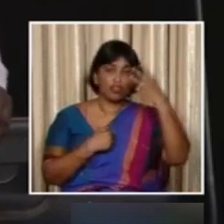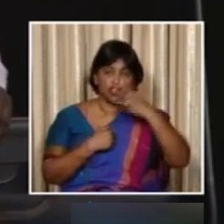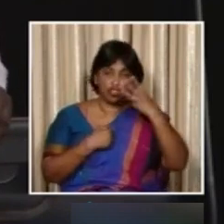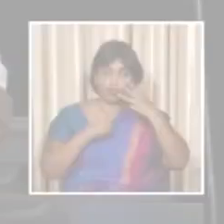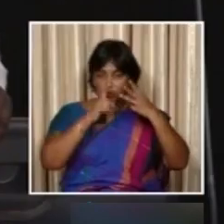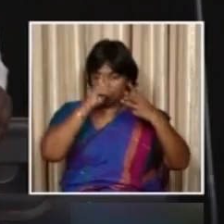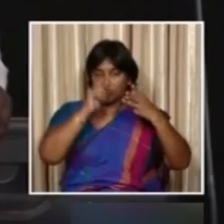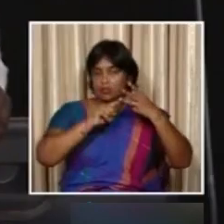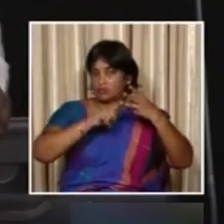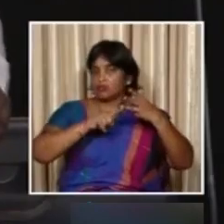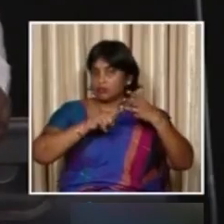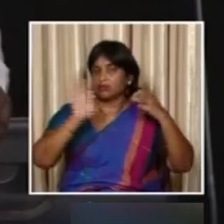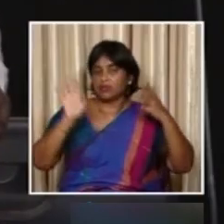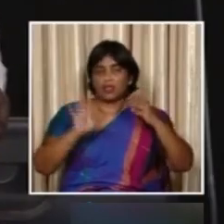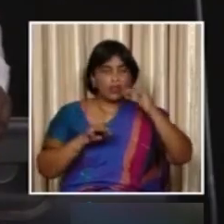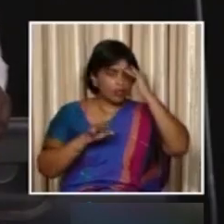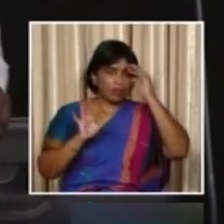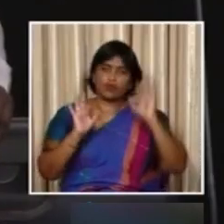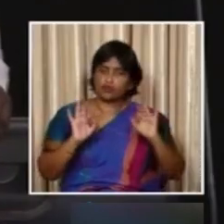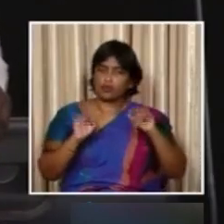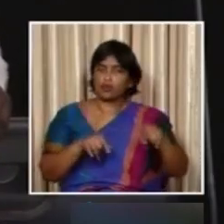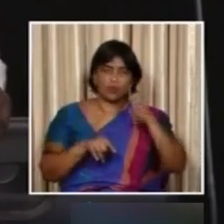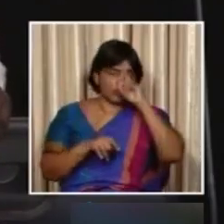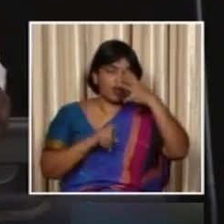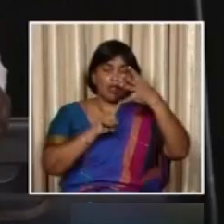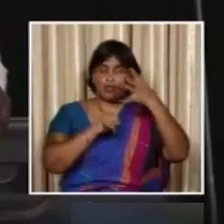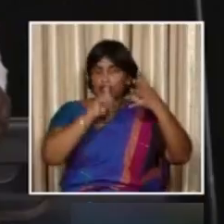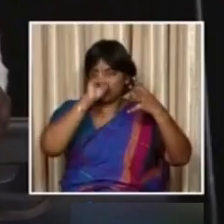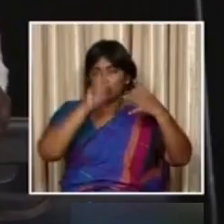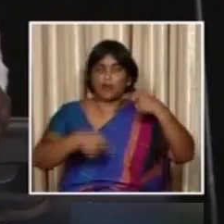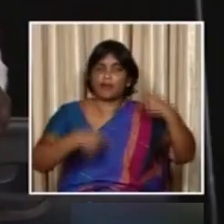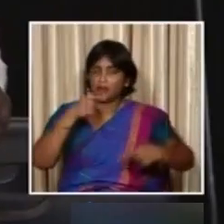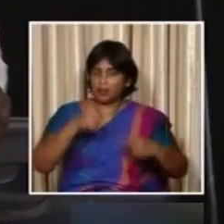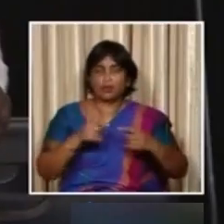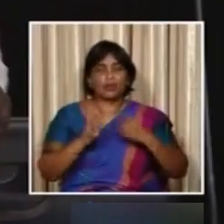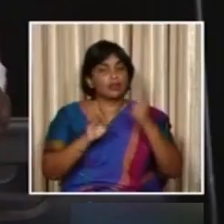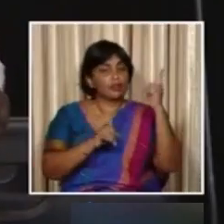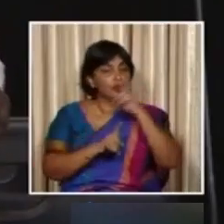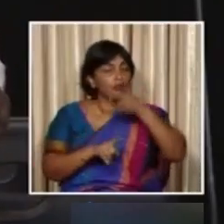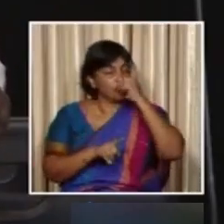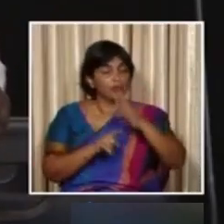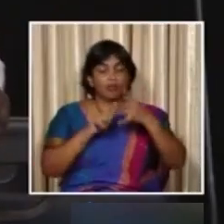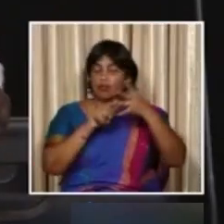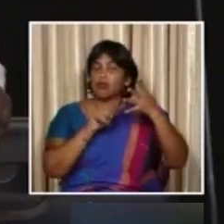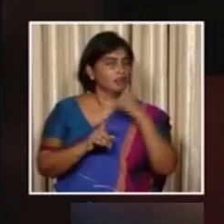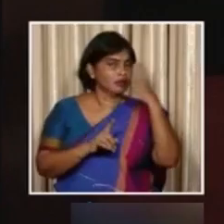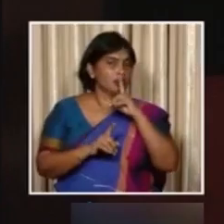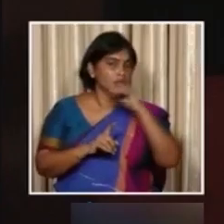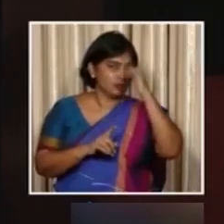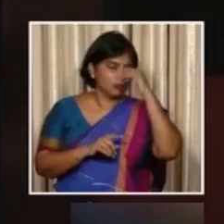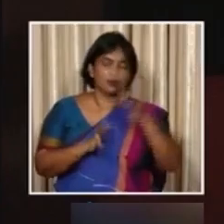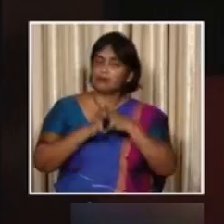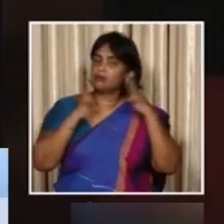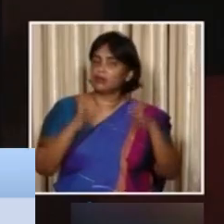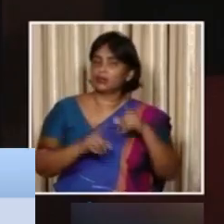මේ විවාදේ කරන්න අපේ නායකතුමා සූදානම් මේ මාසේ 4 වෙනි සතියේ මේ විවාදේ කරන්න ඉස්සල්ලාම එකක වෙන්න මේ විවාද දෙකටම කැමතියි කියලා බොහෝ